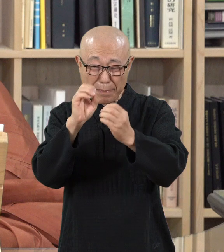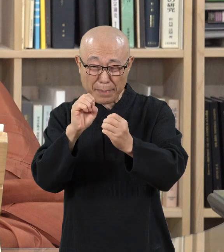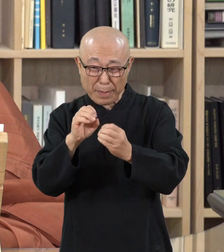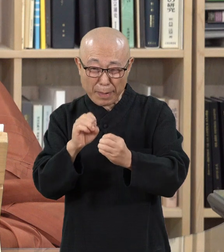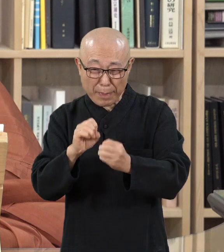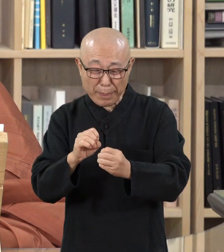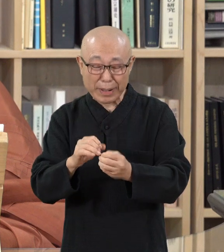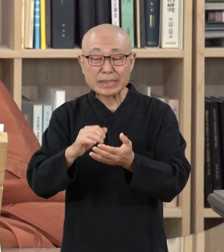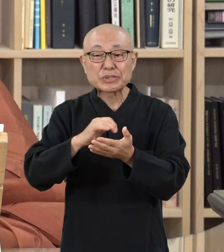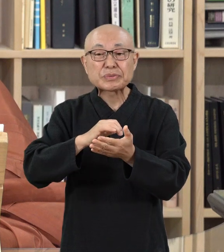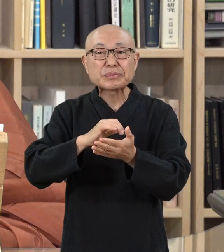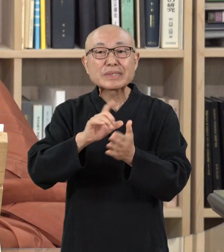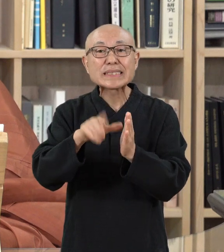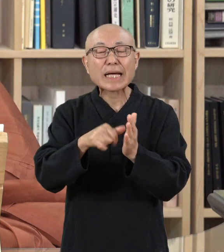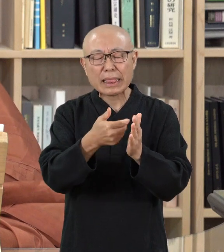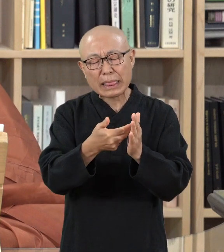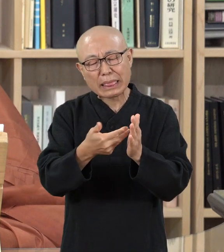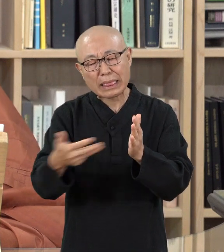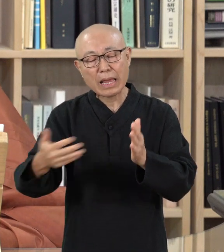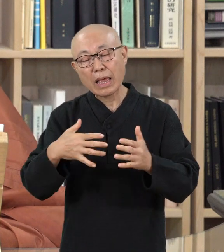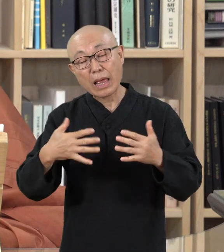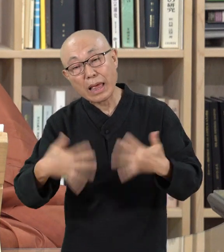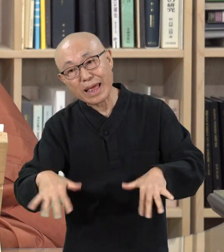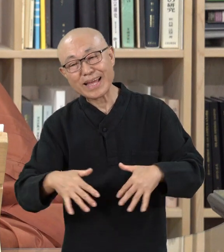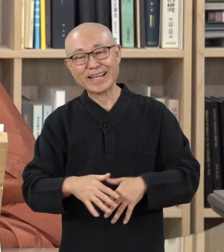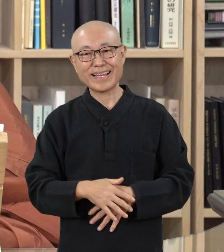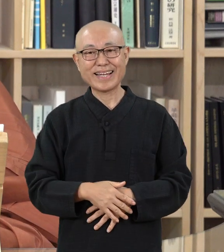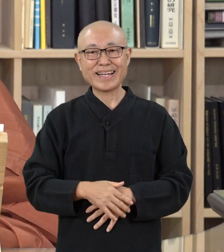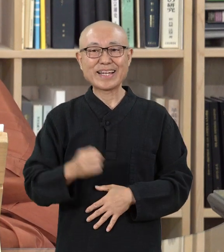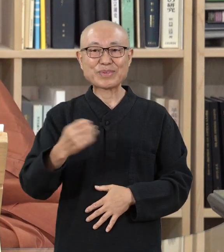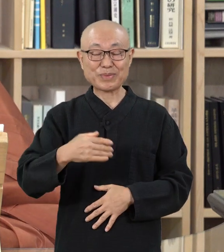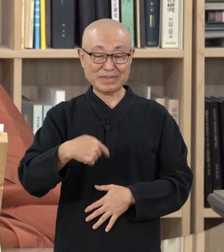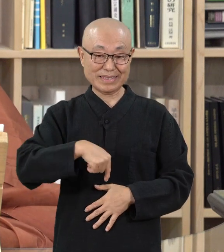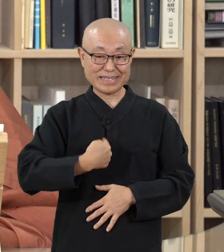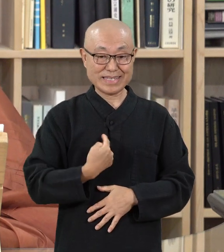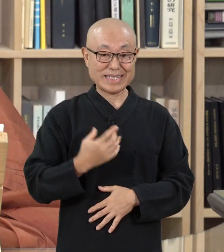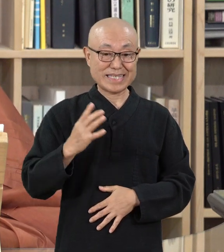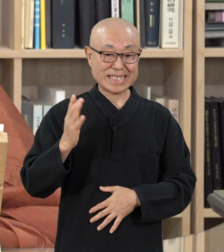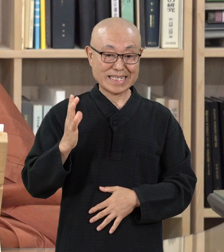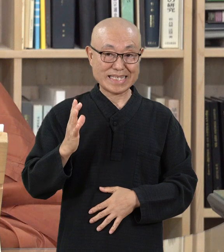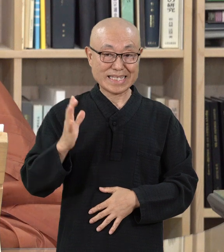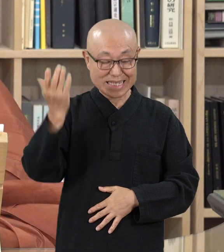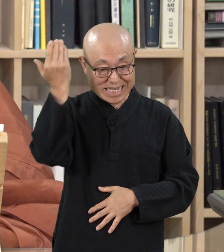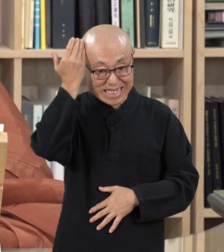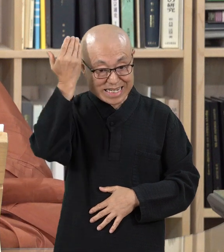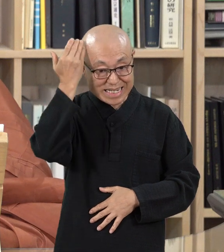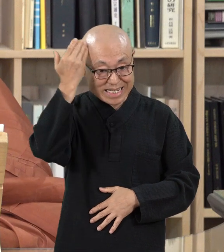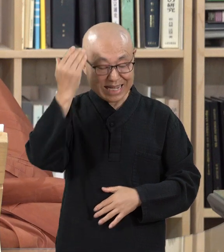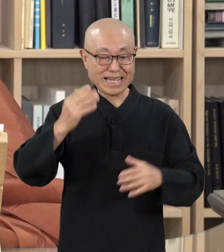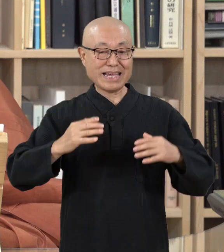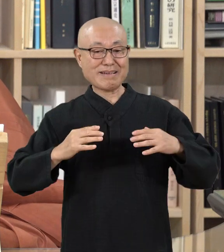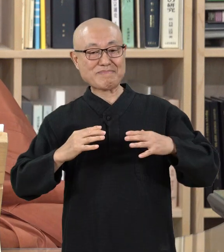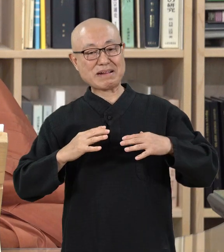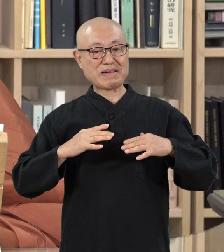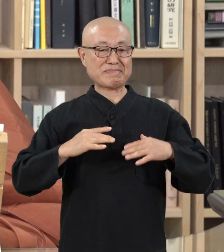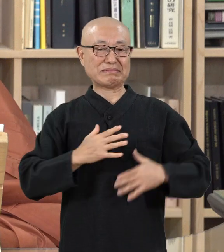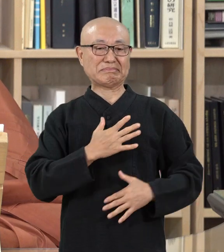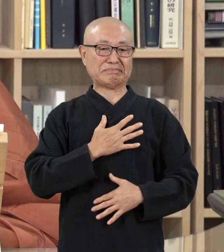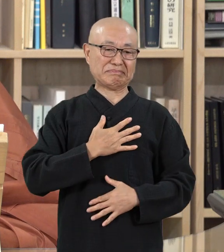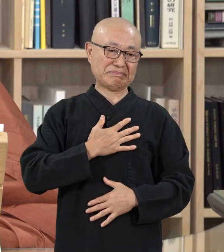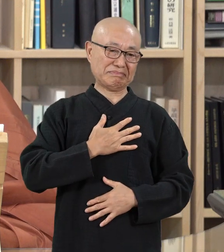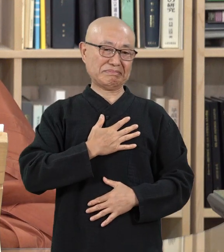답을 하고 하다 보니까 이제 지치기도 하고 또 뭐 거의 많이 했다는 그런 자만감에